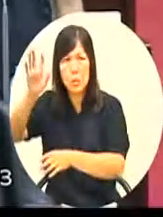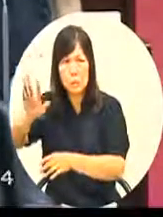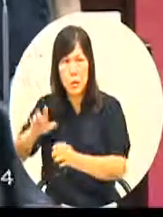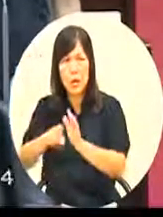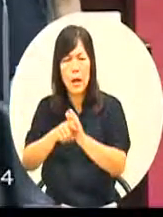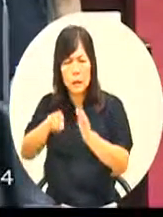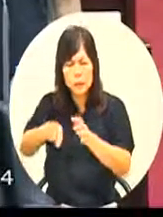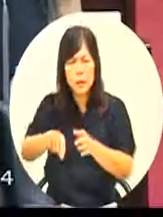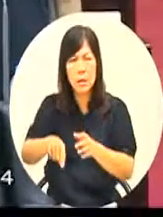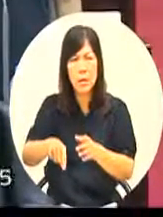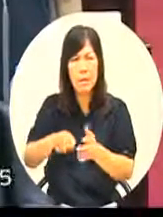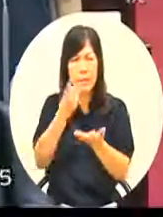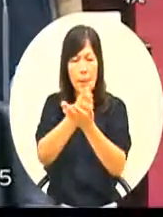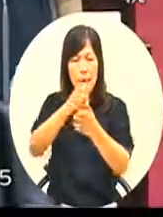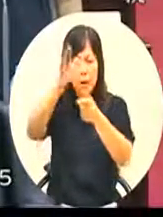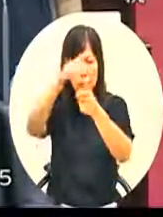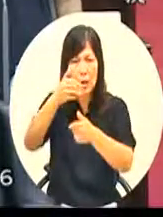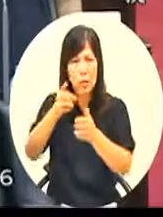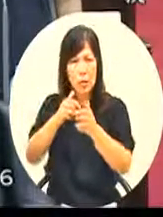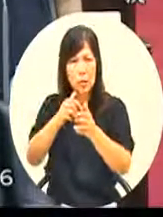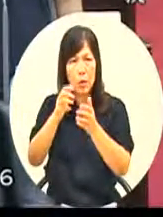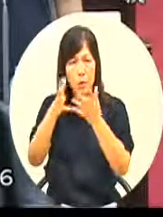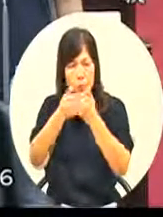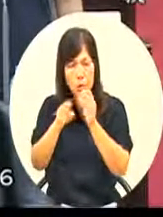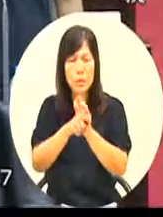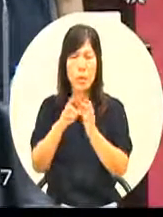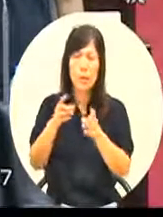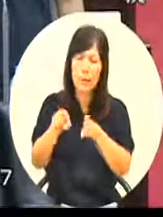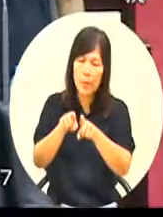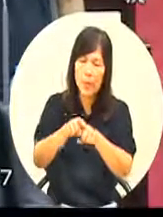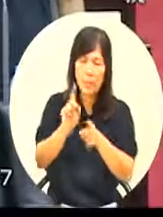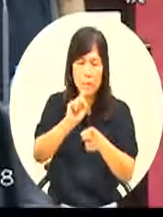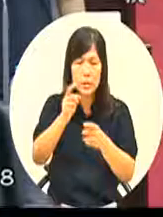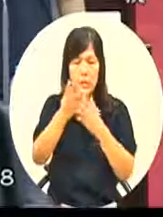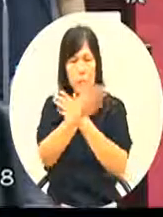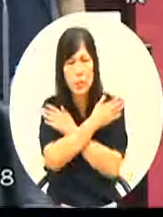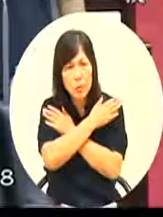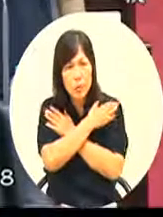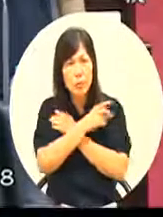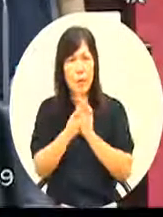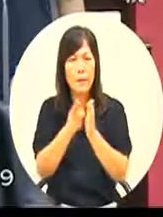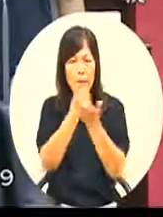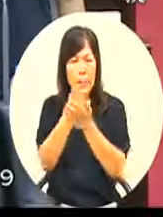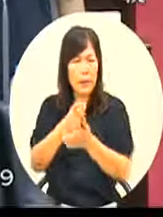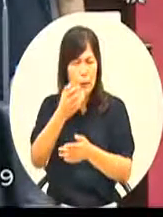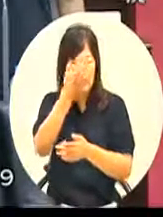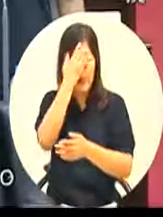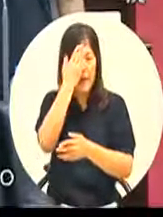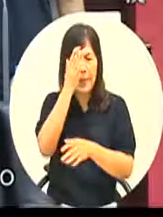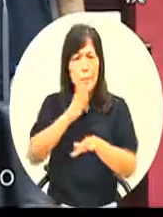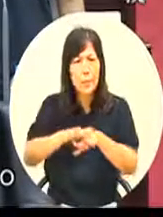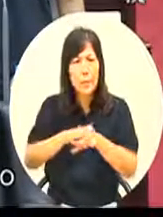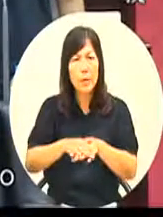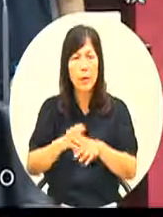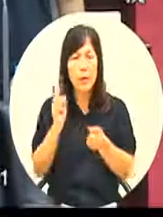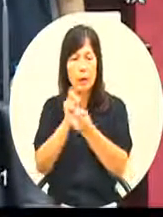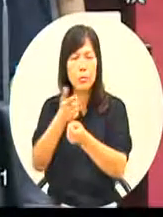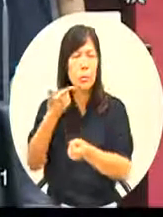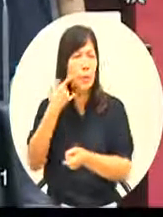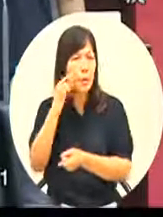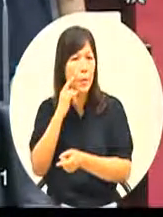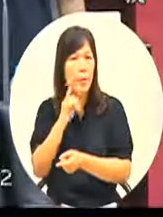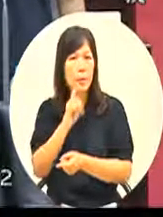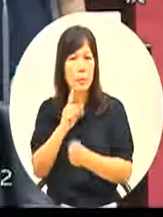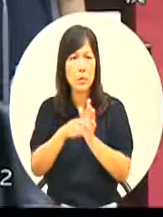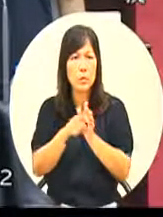这个整个招生的过程，不管是私立幼儿园，不管是公立幼儿园，大家都非常的困扰。那对于家长来说，也是一直